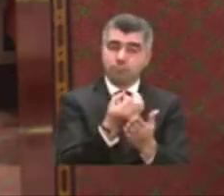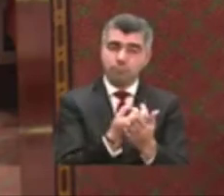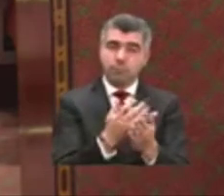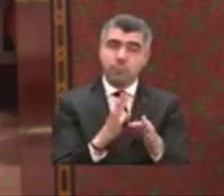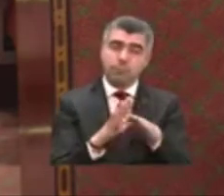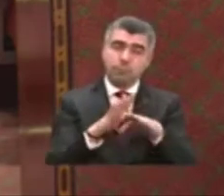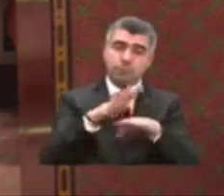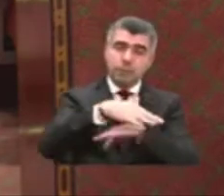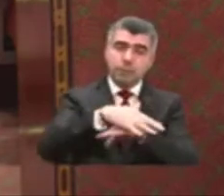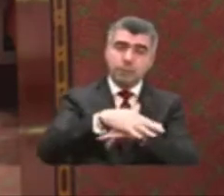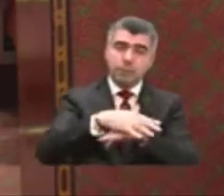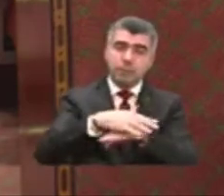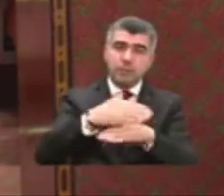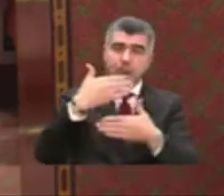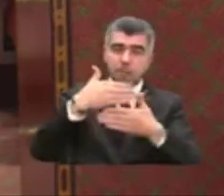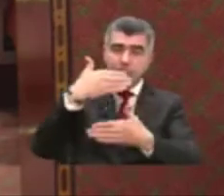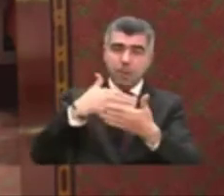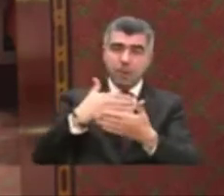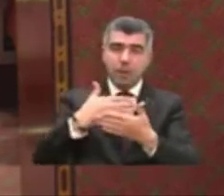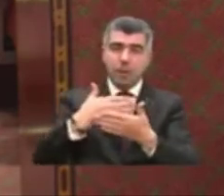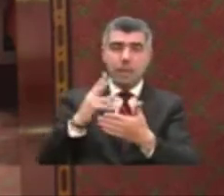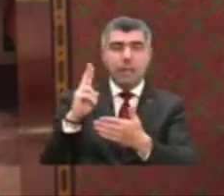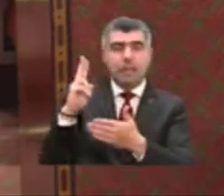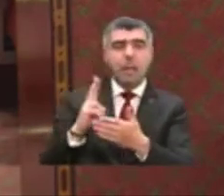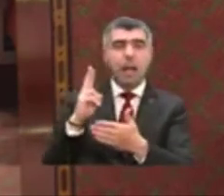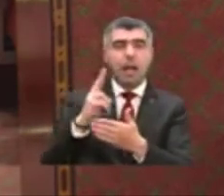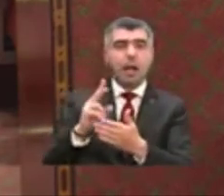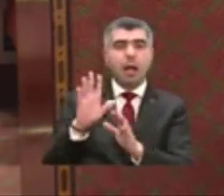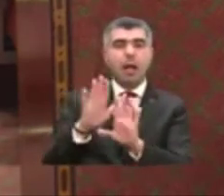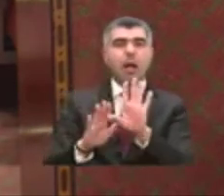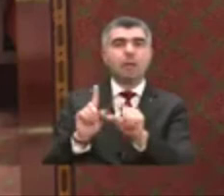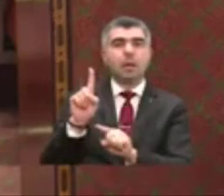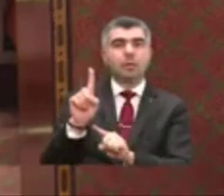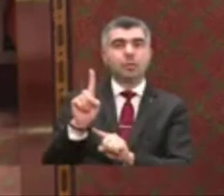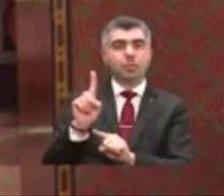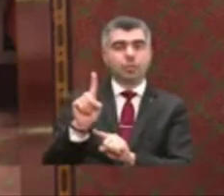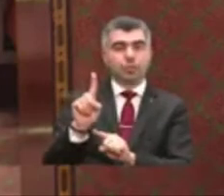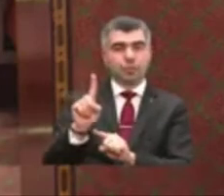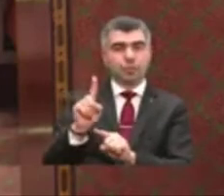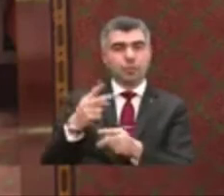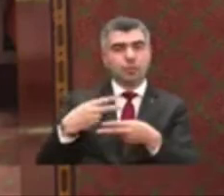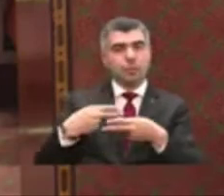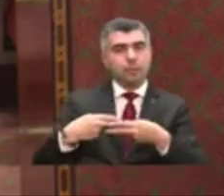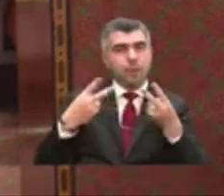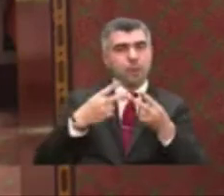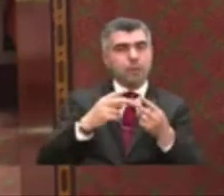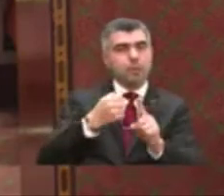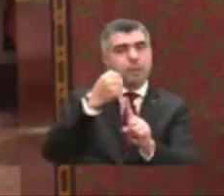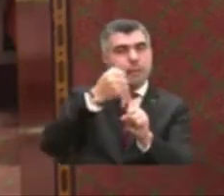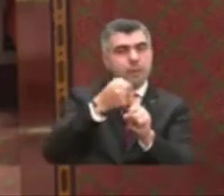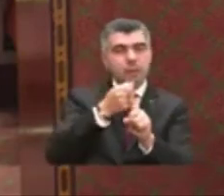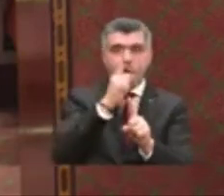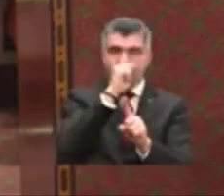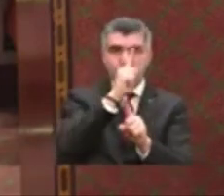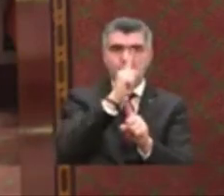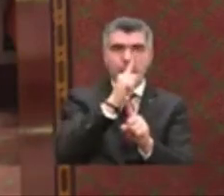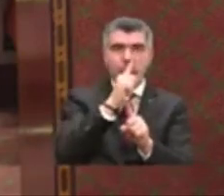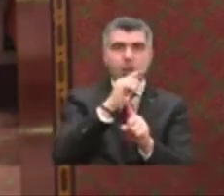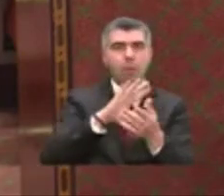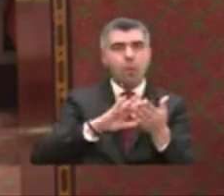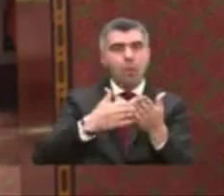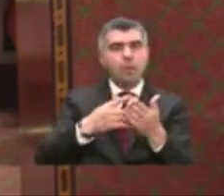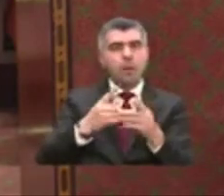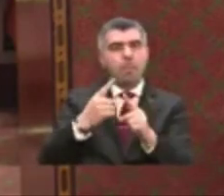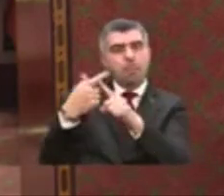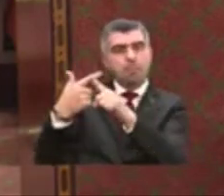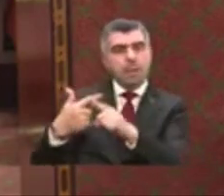اطلاق 11 سد منذ سنه 2020 باش انه يتم انجازه ان شاء الله خلال هذا الافتراض، واحد التكلفه ماليه